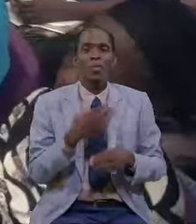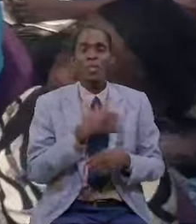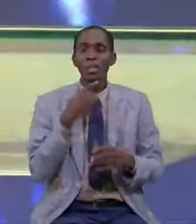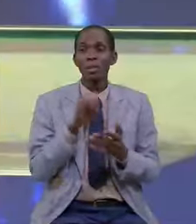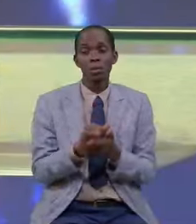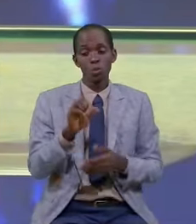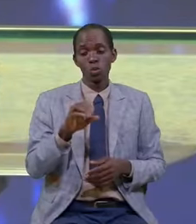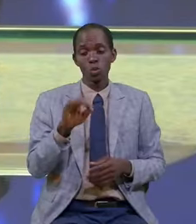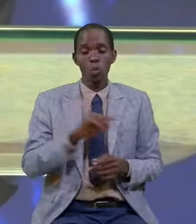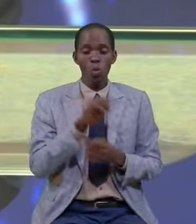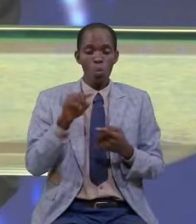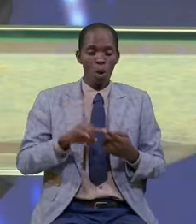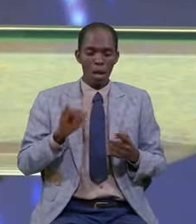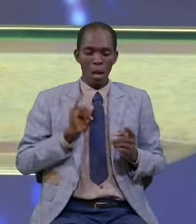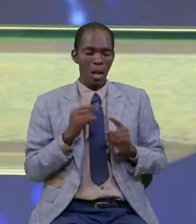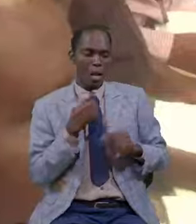dit,